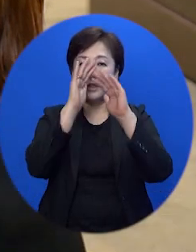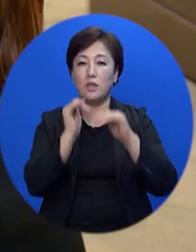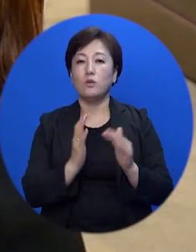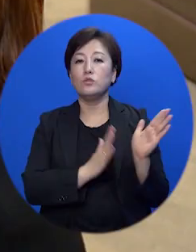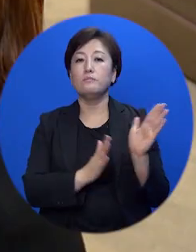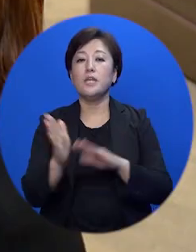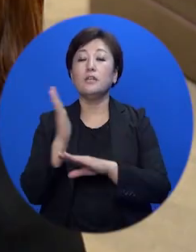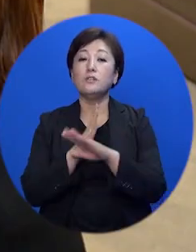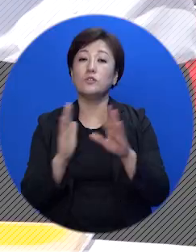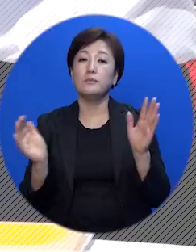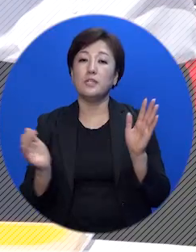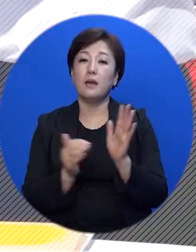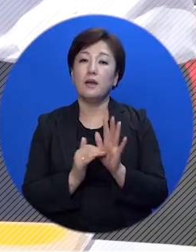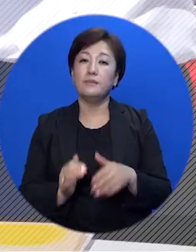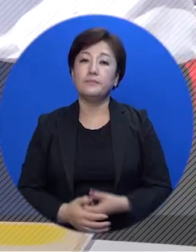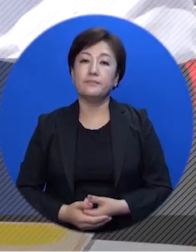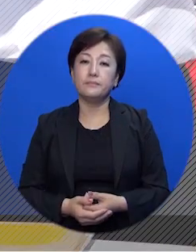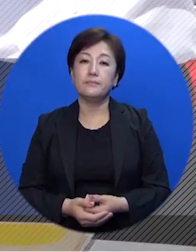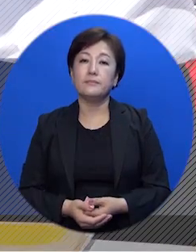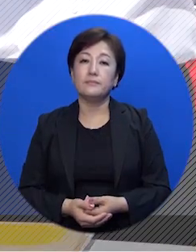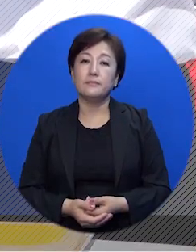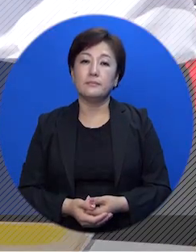중입니다.